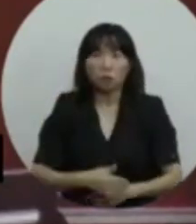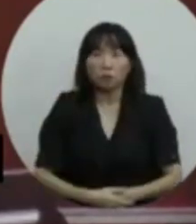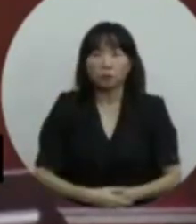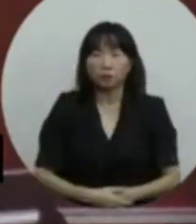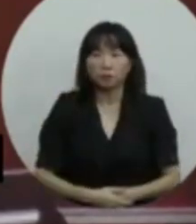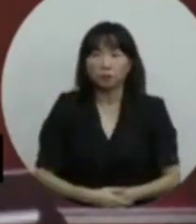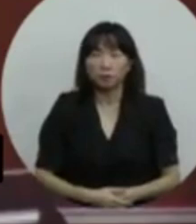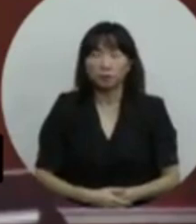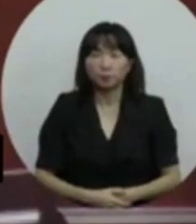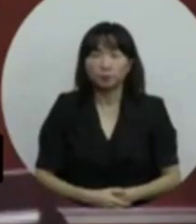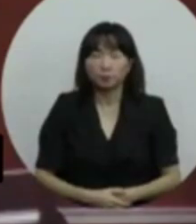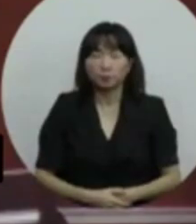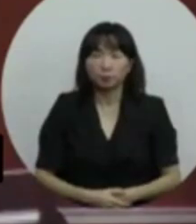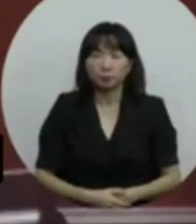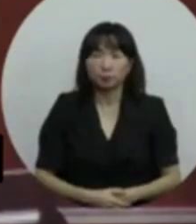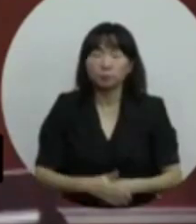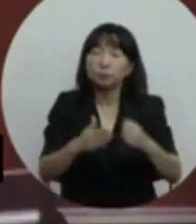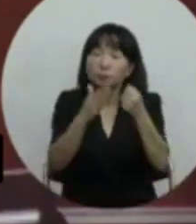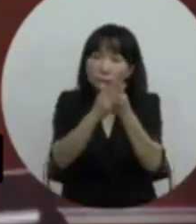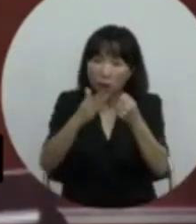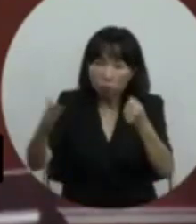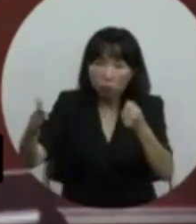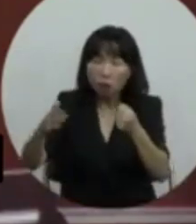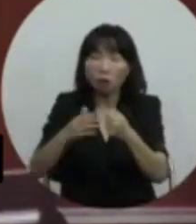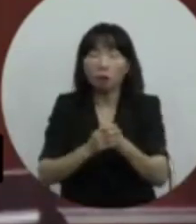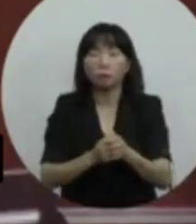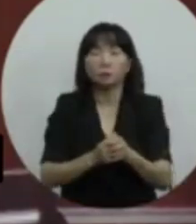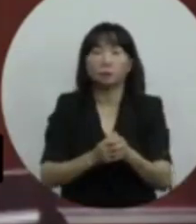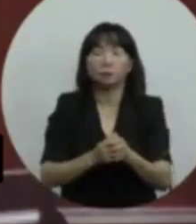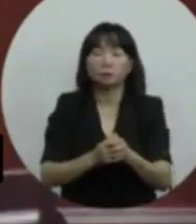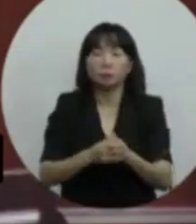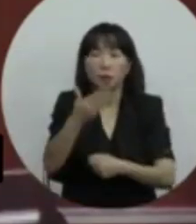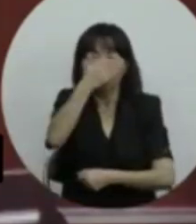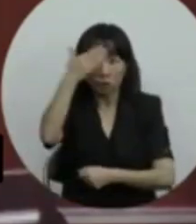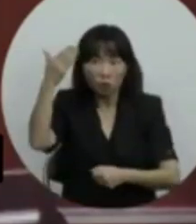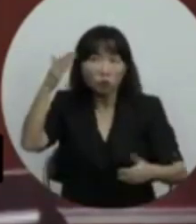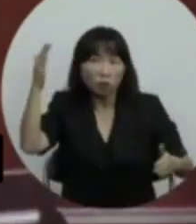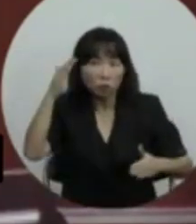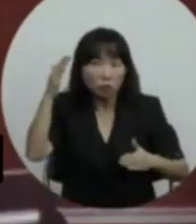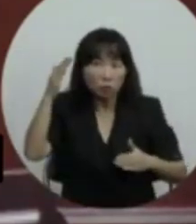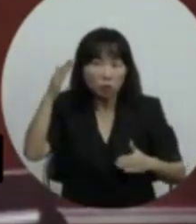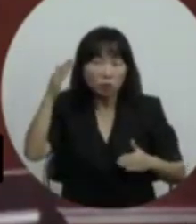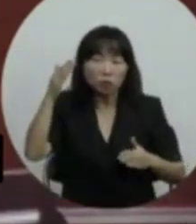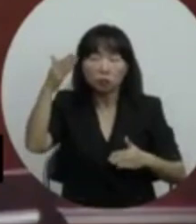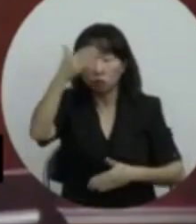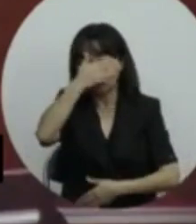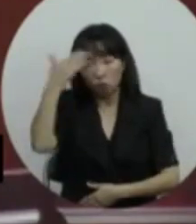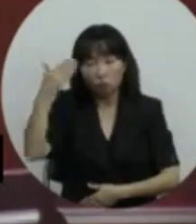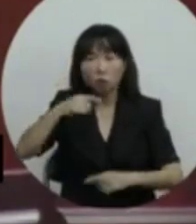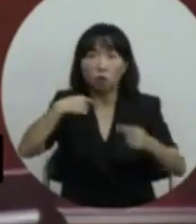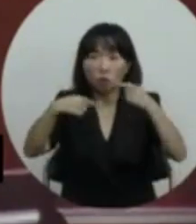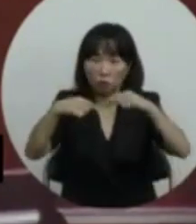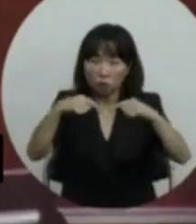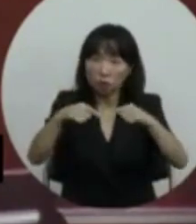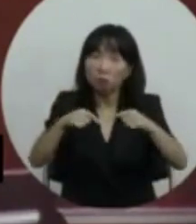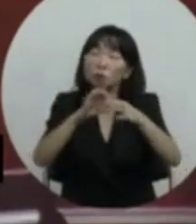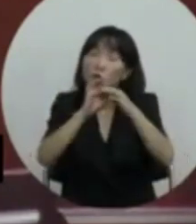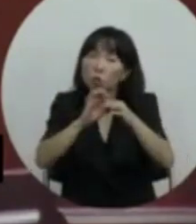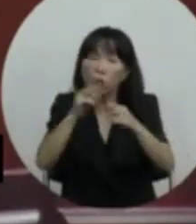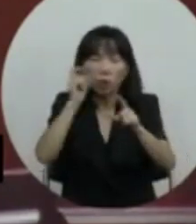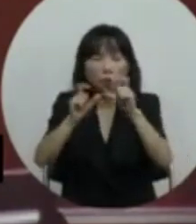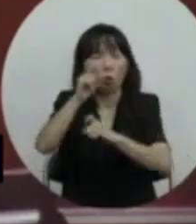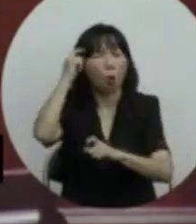담당하고 있습니다. 그렇기 때문에 집행부에서도 청년 정책과 관련하여 많은 노력과 고민을 해야